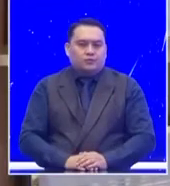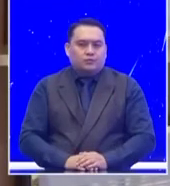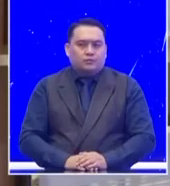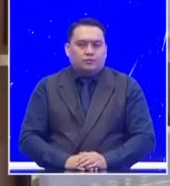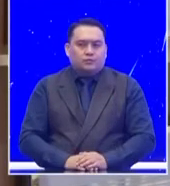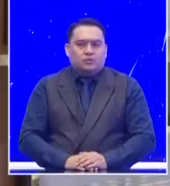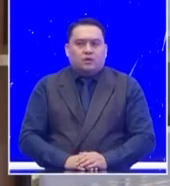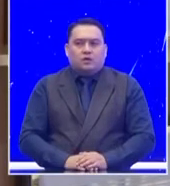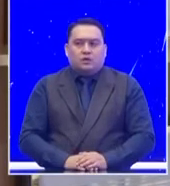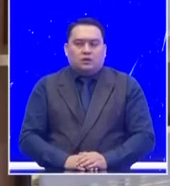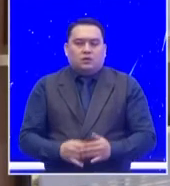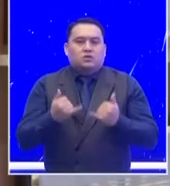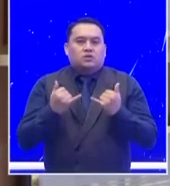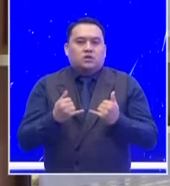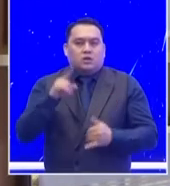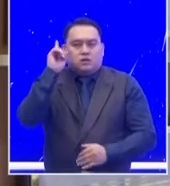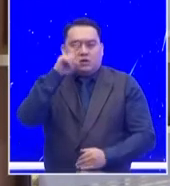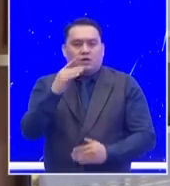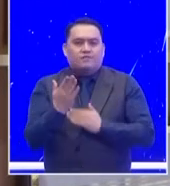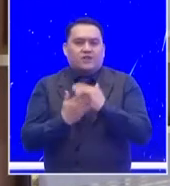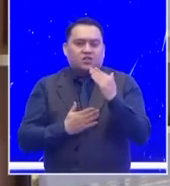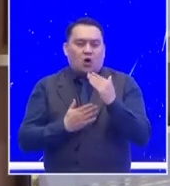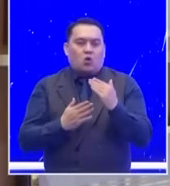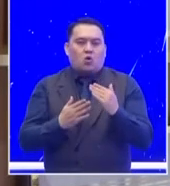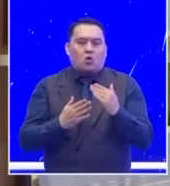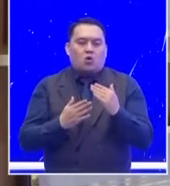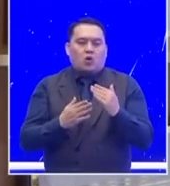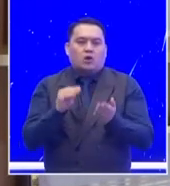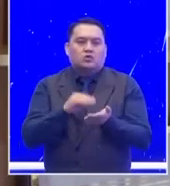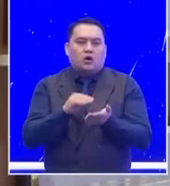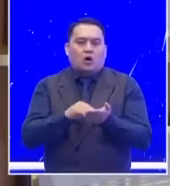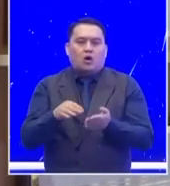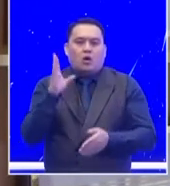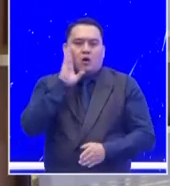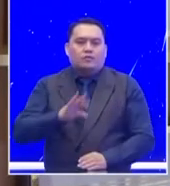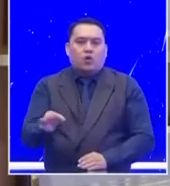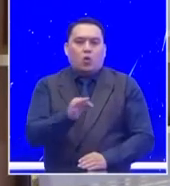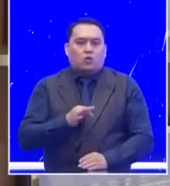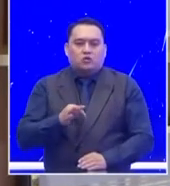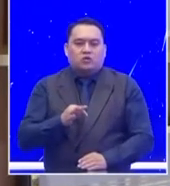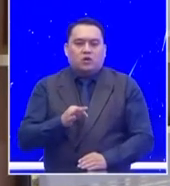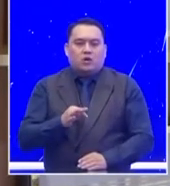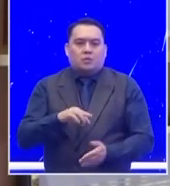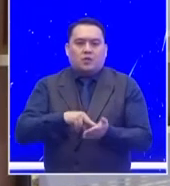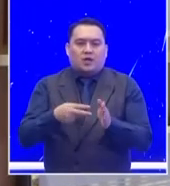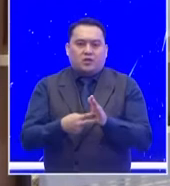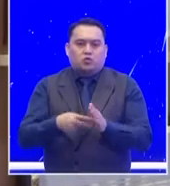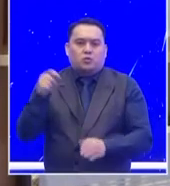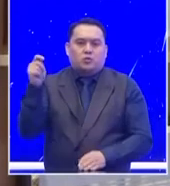Алаколь, знаете вы, на высоком счету, поэтому на озеро Алаколь в этом году